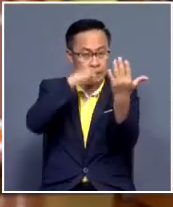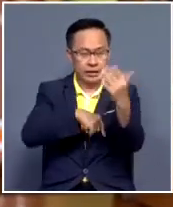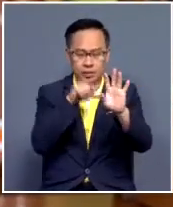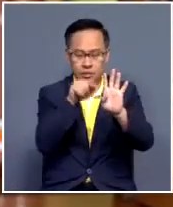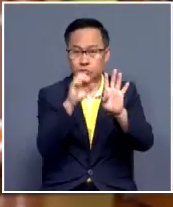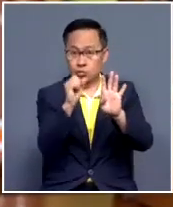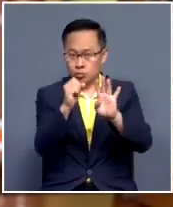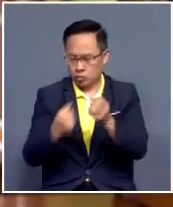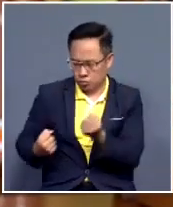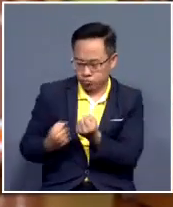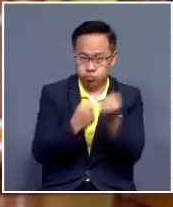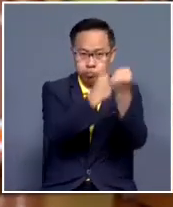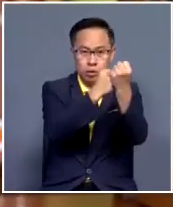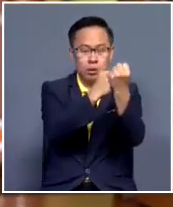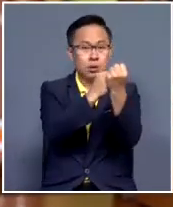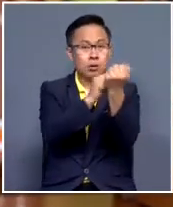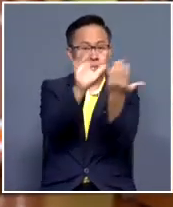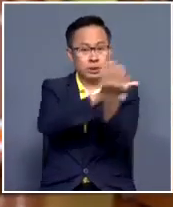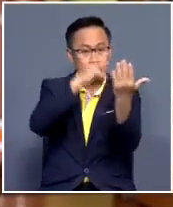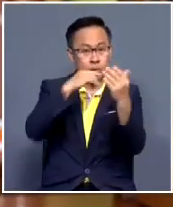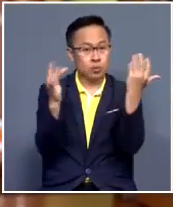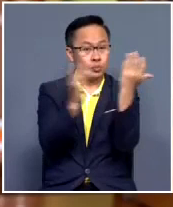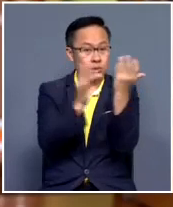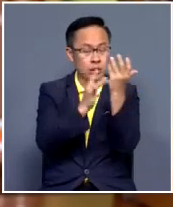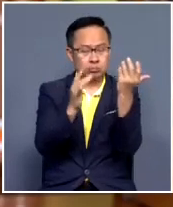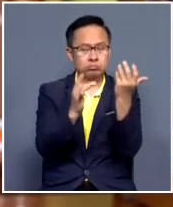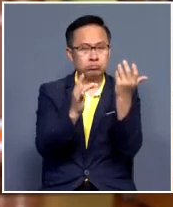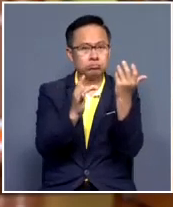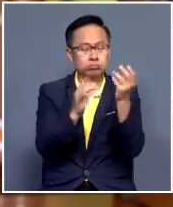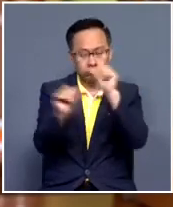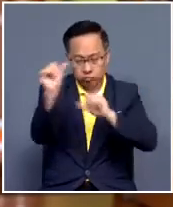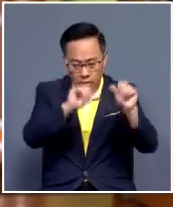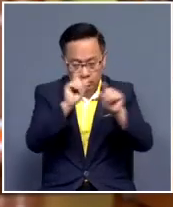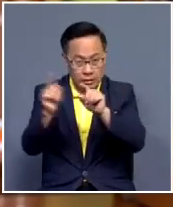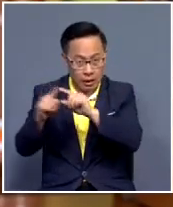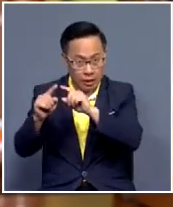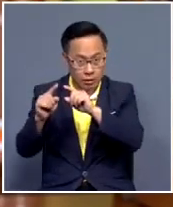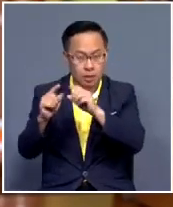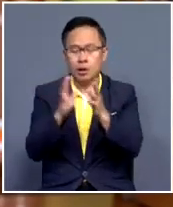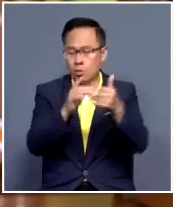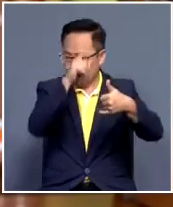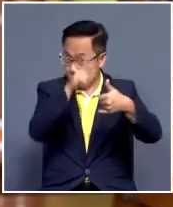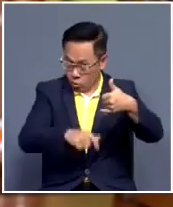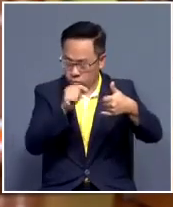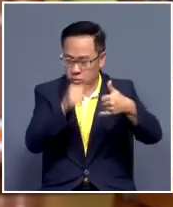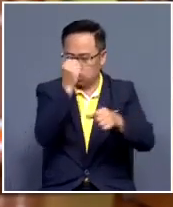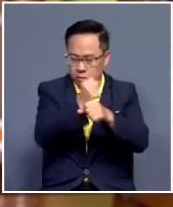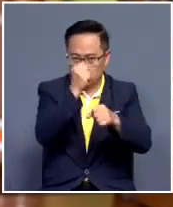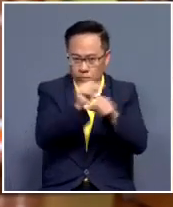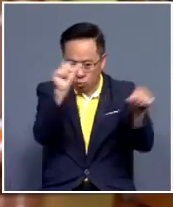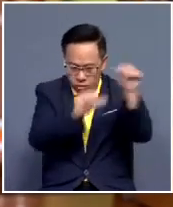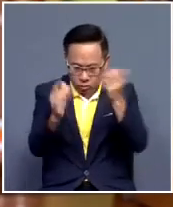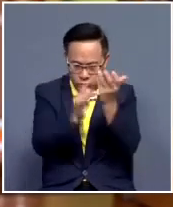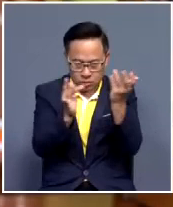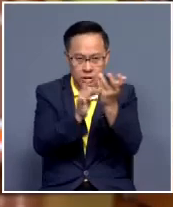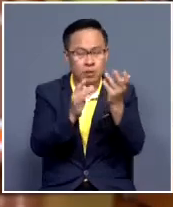งการผลักดันประเทศให้เดินไปข้างหน้าด้วยวิทยาศาสตร์เทคโนโลยีและนวัตกรรมการผลิตทรัพยากรบุคคลที่จะมาสร้างความเจริญเ